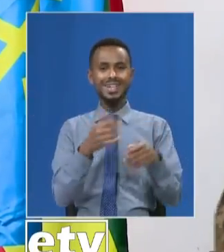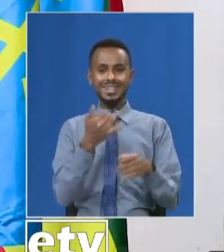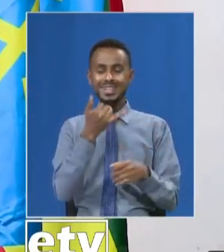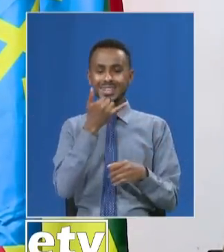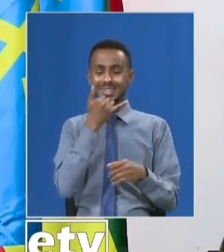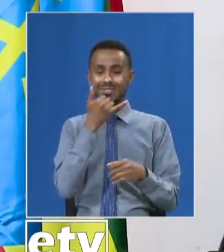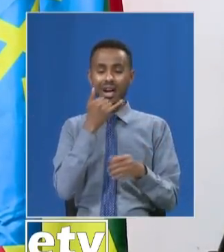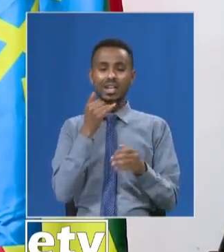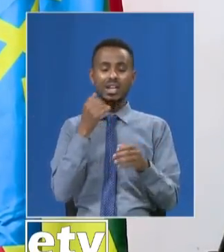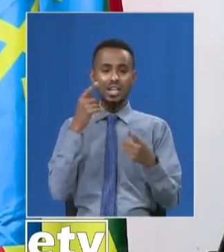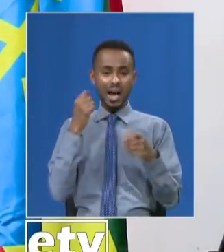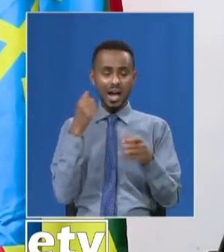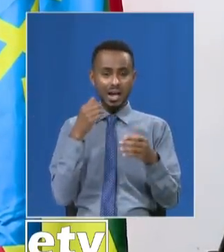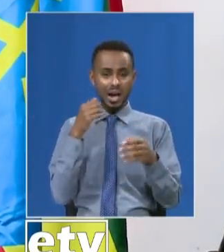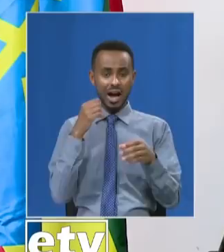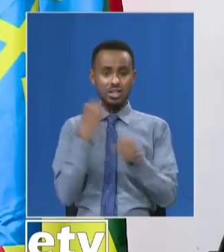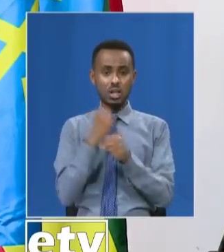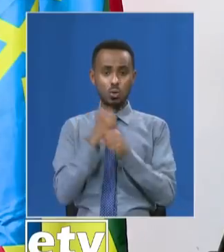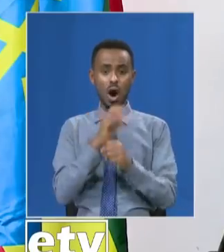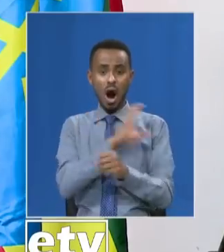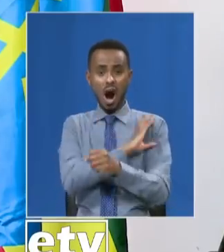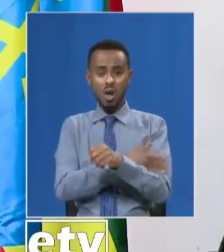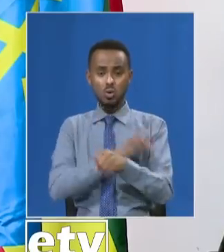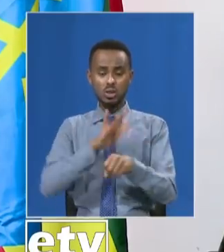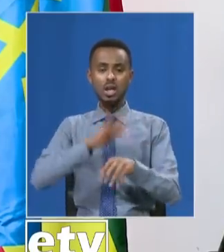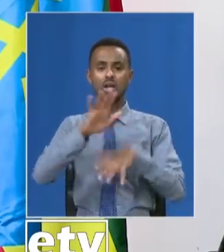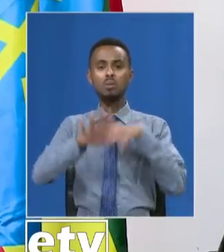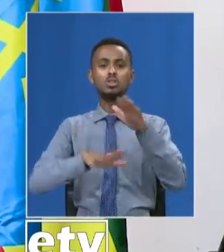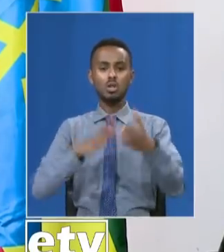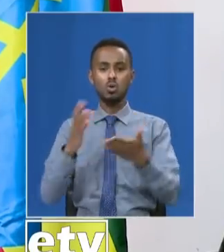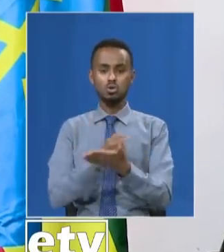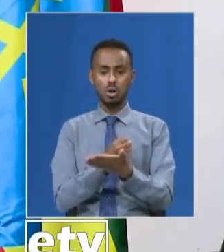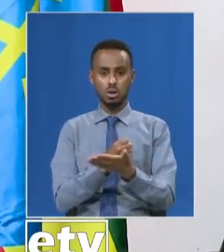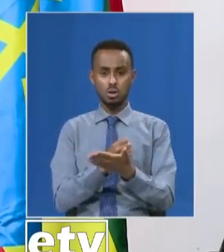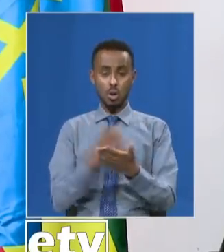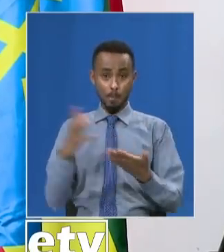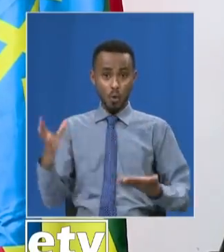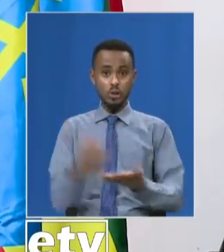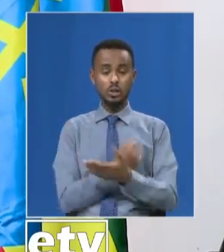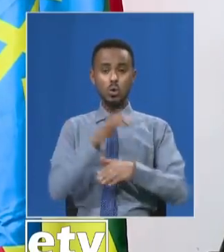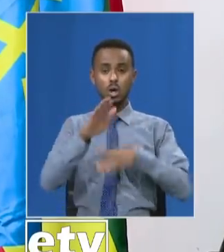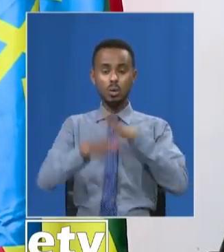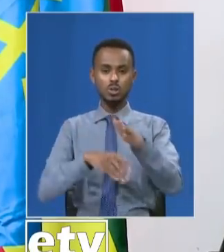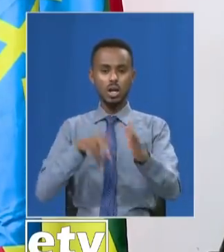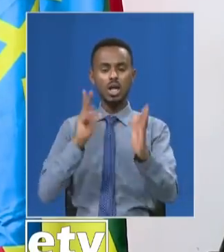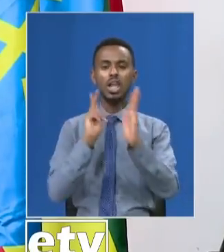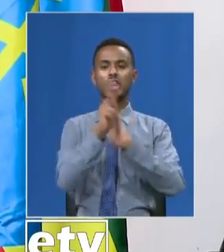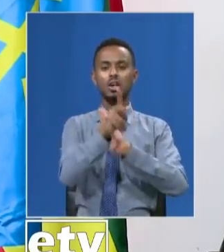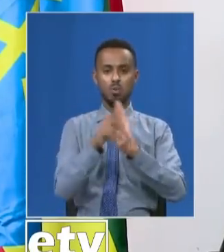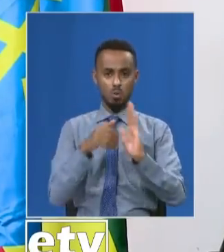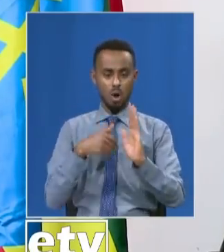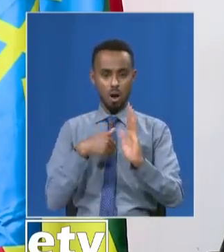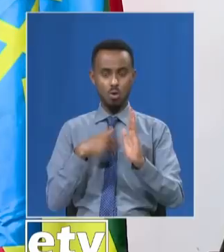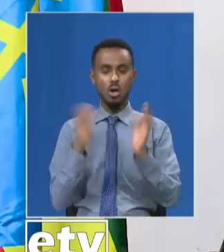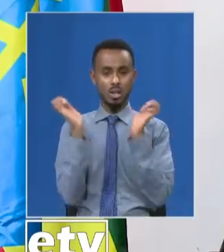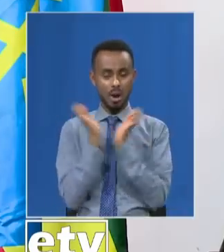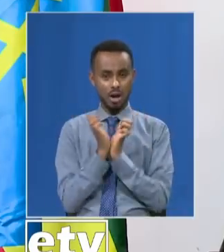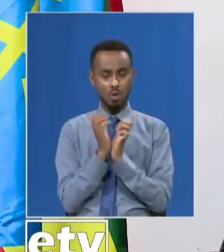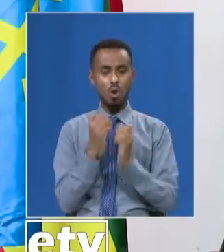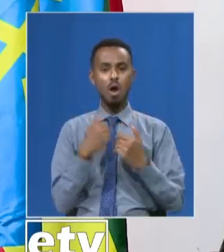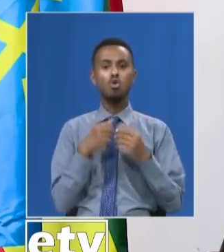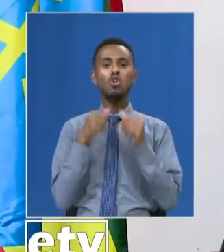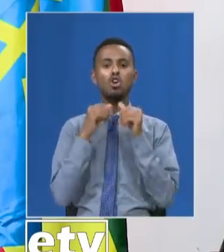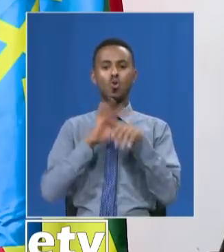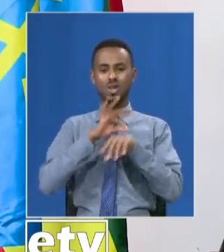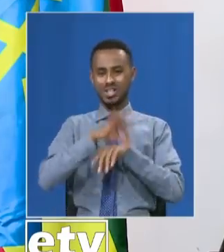ጥቃት ያሰነዘሩት ኃይሎች ላይ እርምጃ ወስዷል። በወሰደው እርምጃም የተገደሉ አሉ፣ የተማረኩ አሉ፣ የቆሰሉ